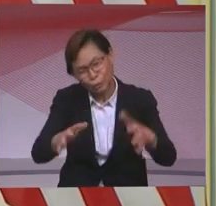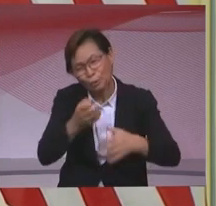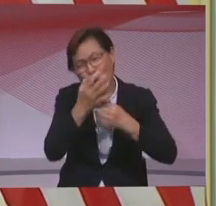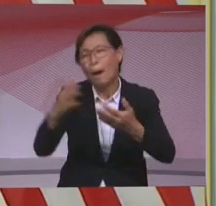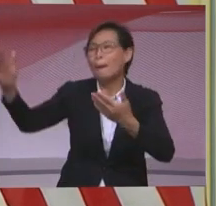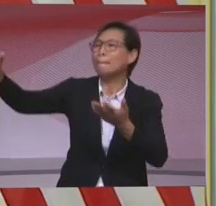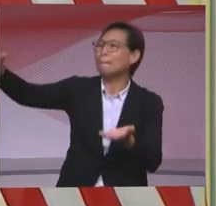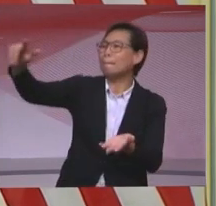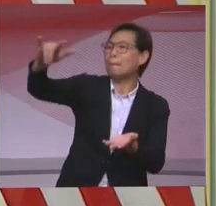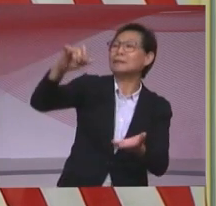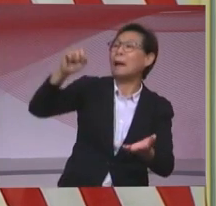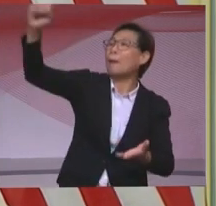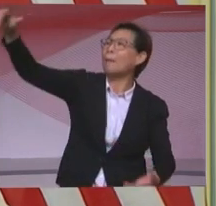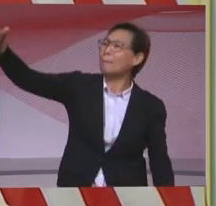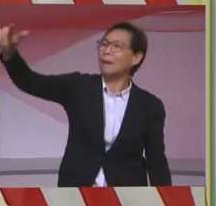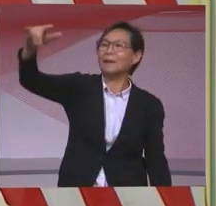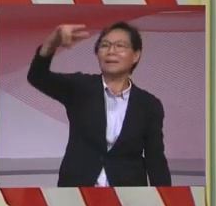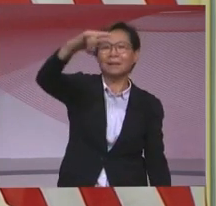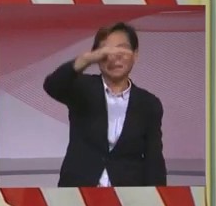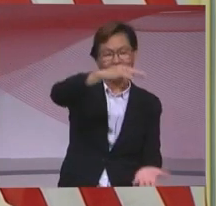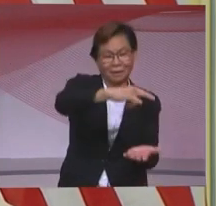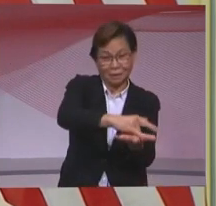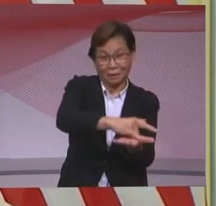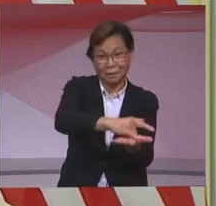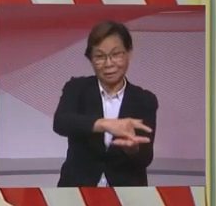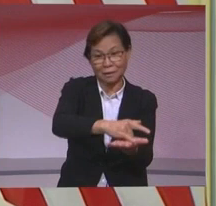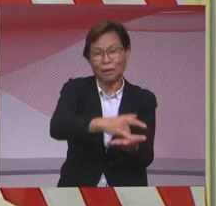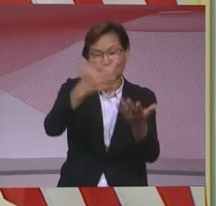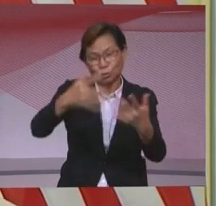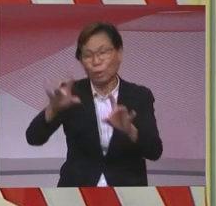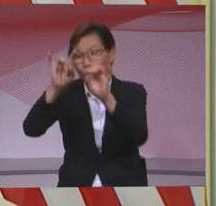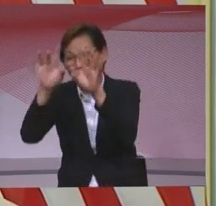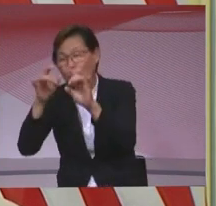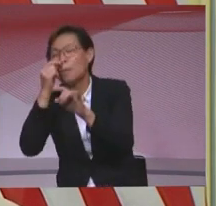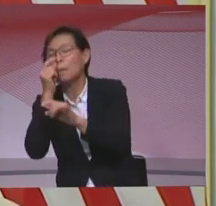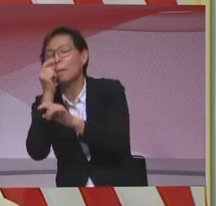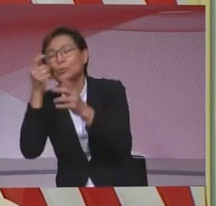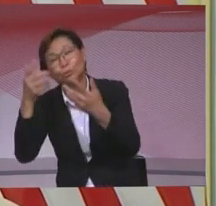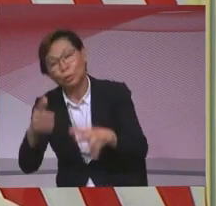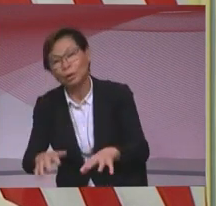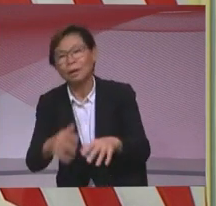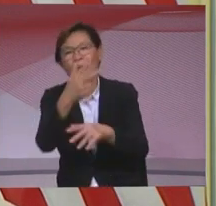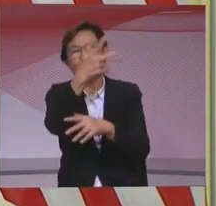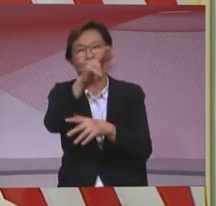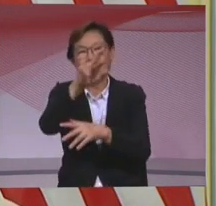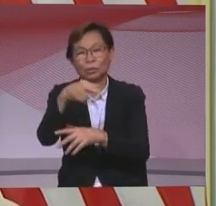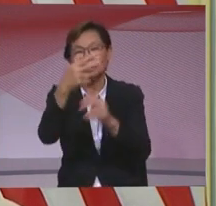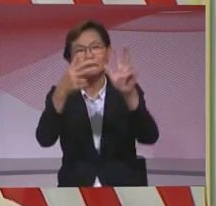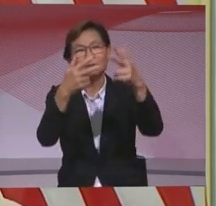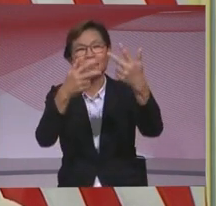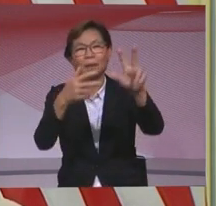Yang balik daripada Sabah, yang telah pun di buat saringan adalah 13,000 lebih.